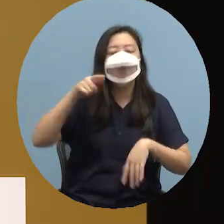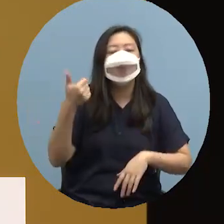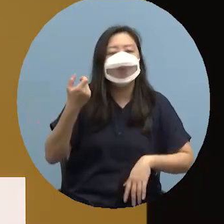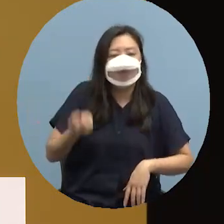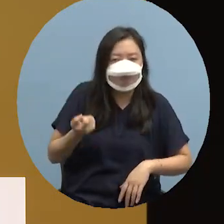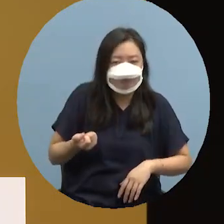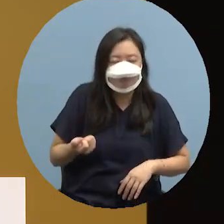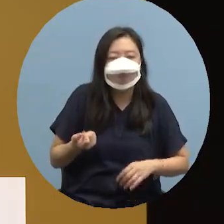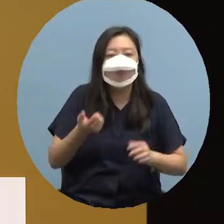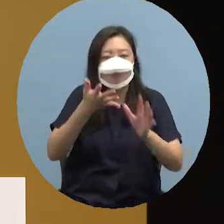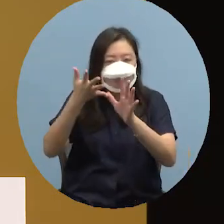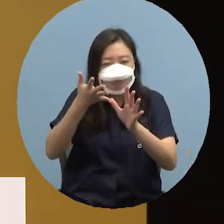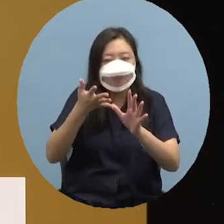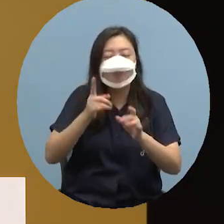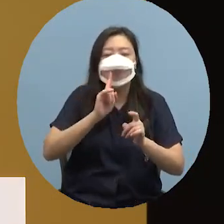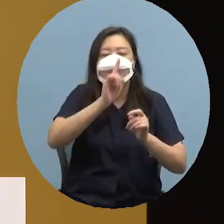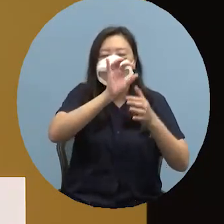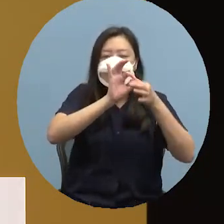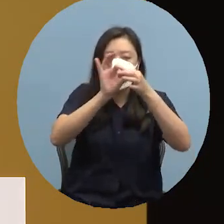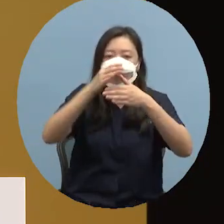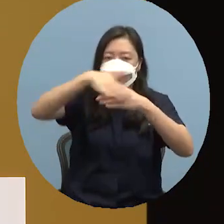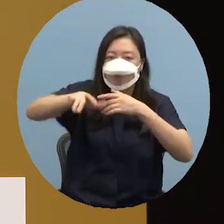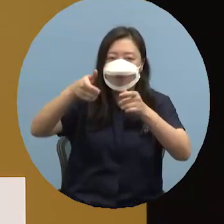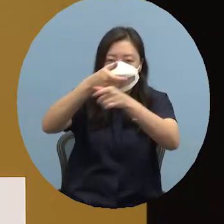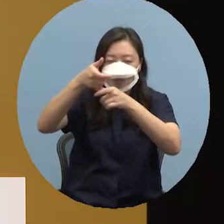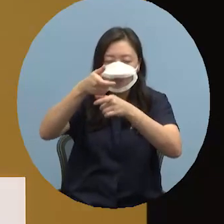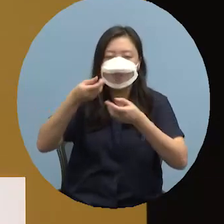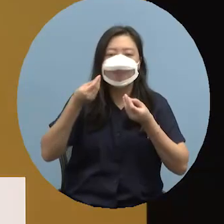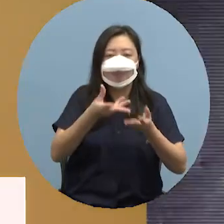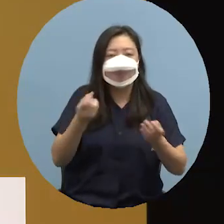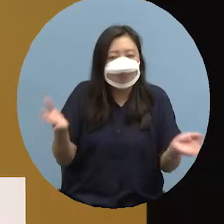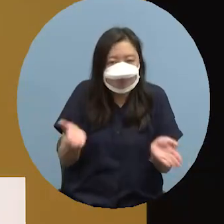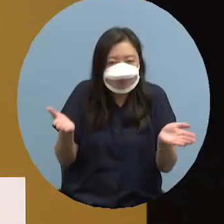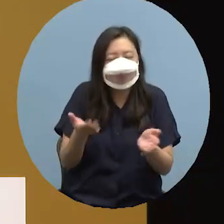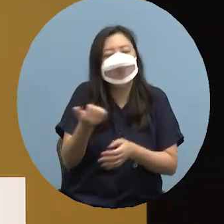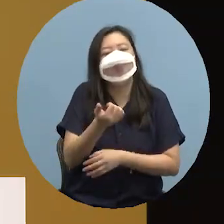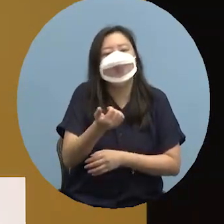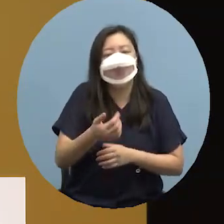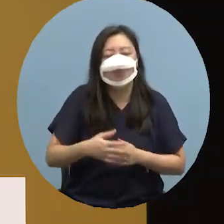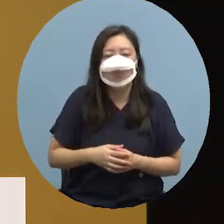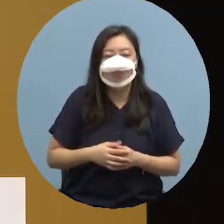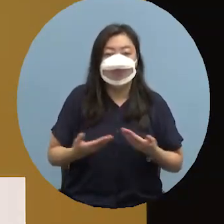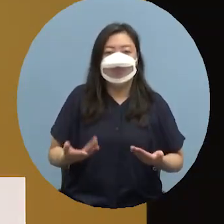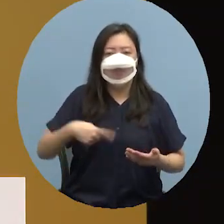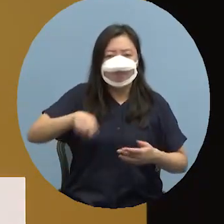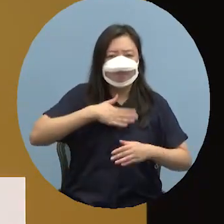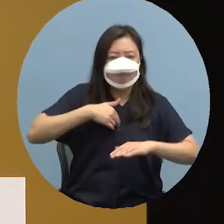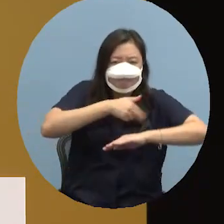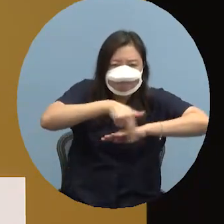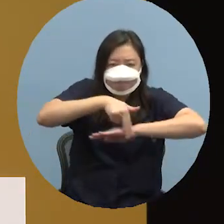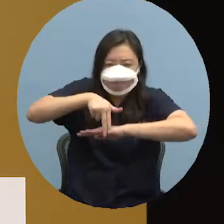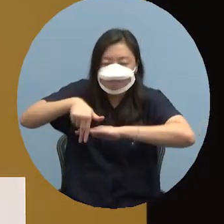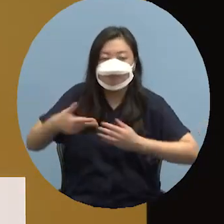客，讓到涉外的經濟活動可以重拾動力。我們也都是在這裡全力籌備在今